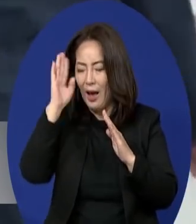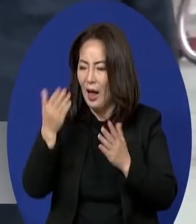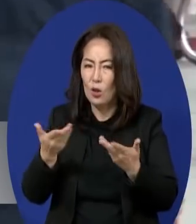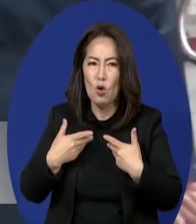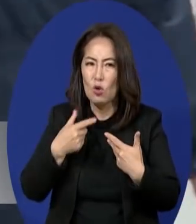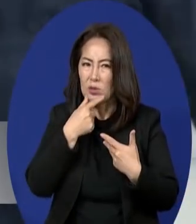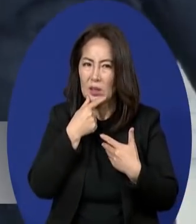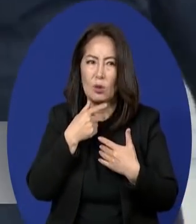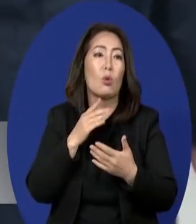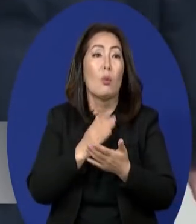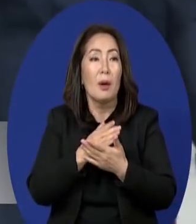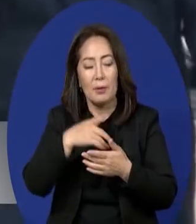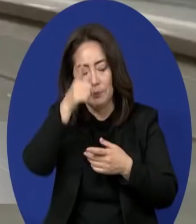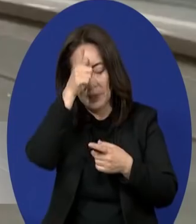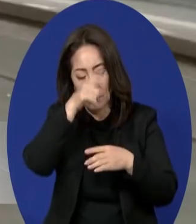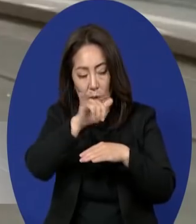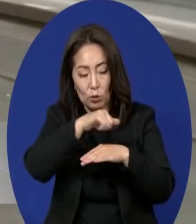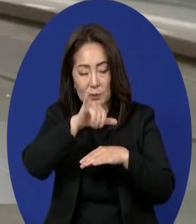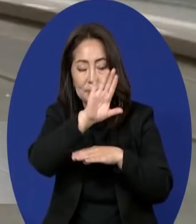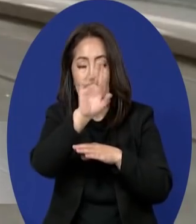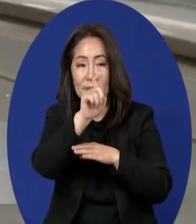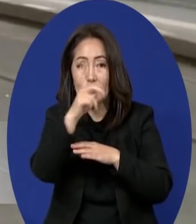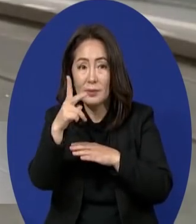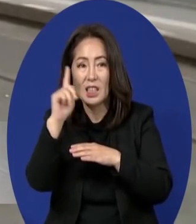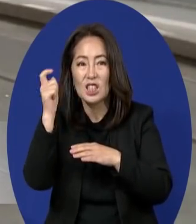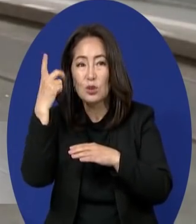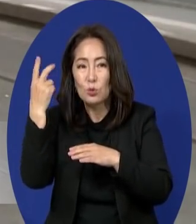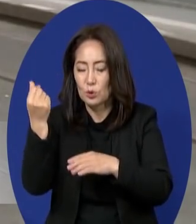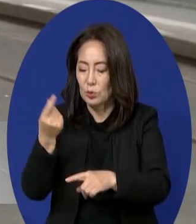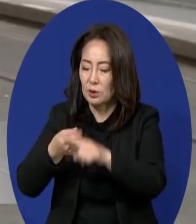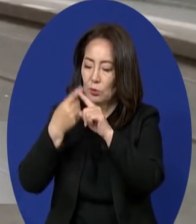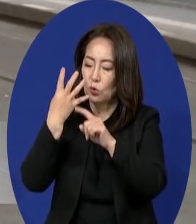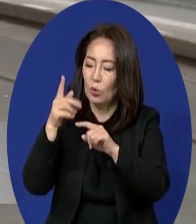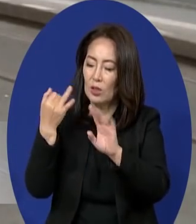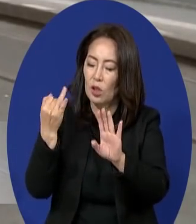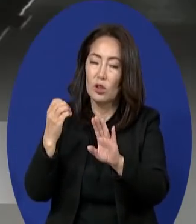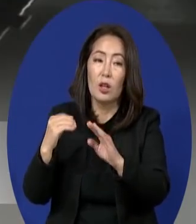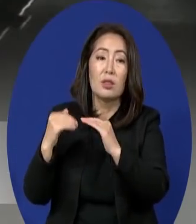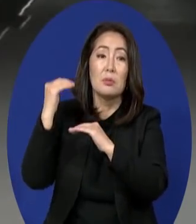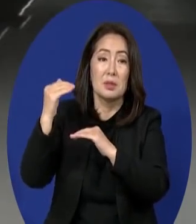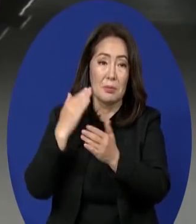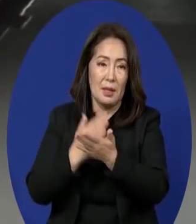чадахгүй төрчээ. За Герман улсад гэхэд байгалийн хий эрчим хүчний үн 4.7 хувиар өссөн байна.